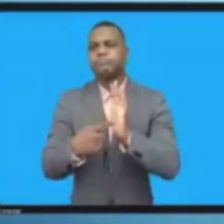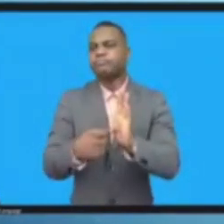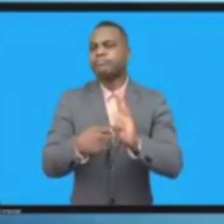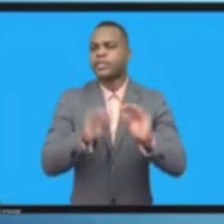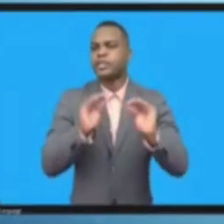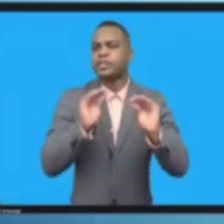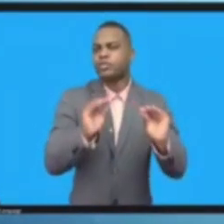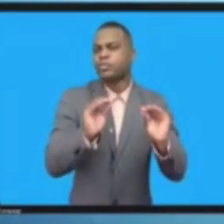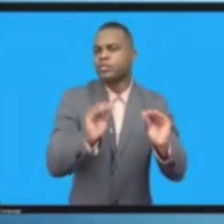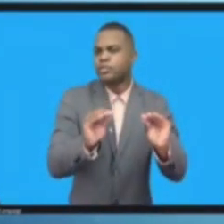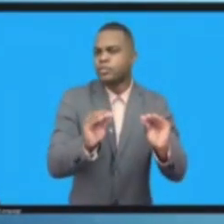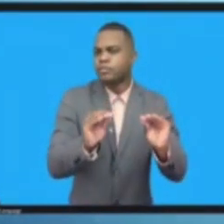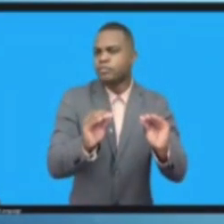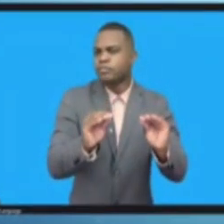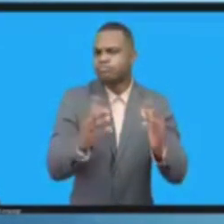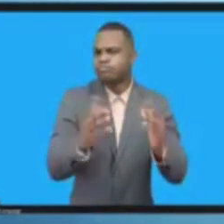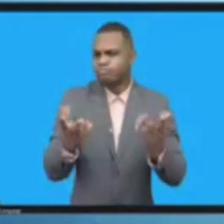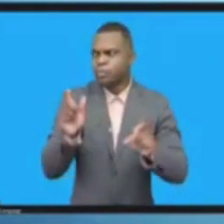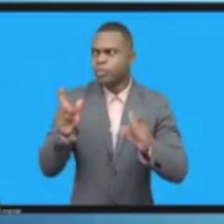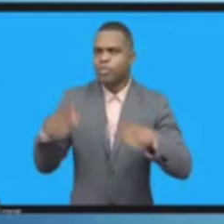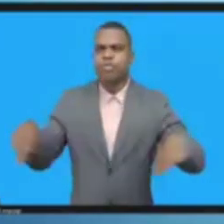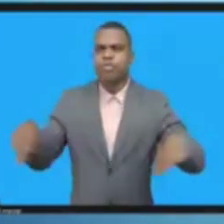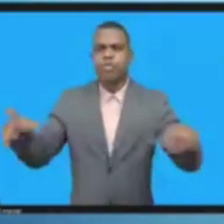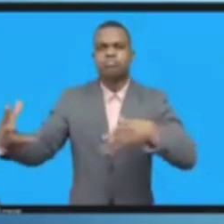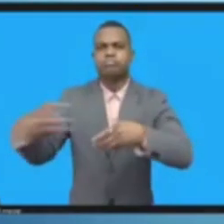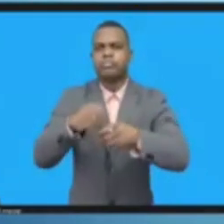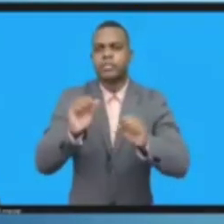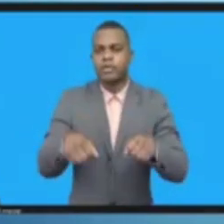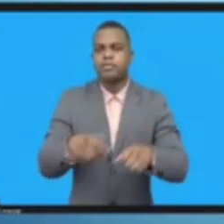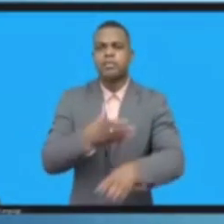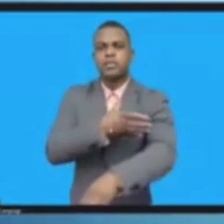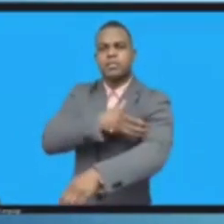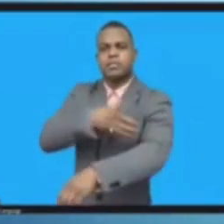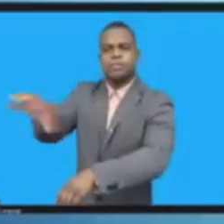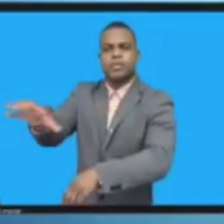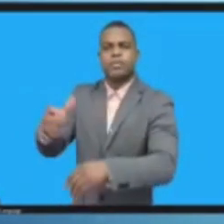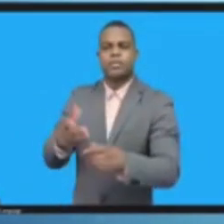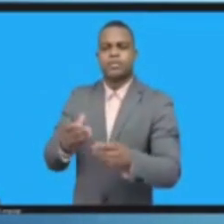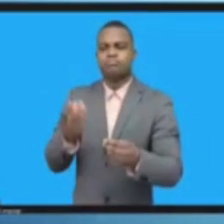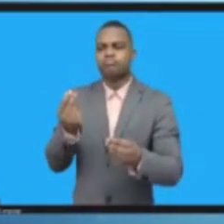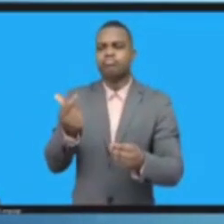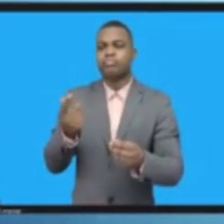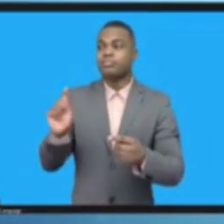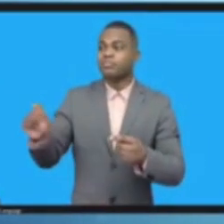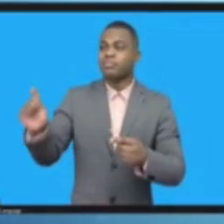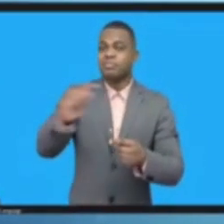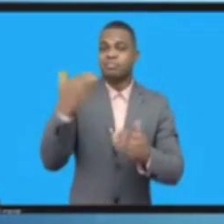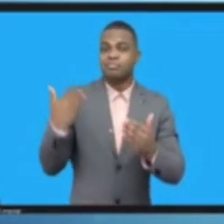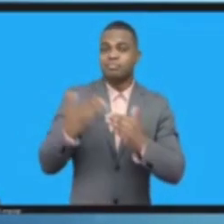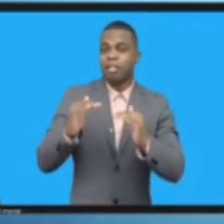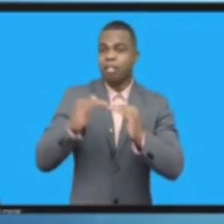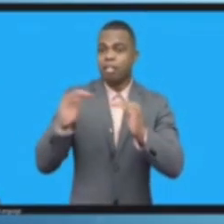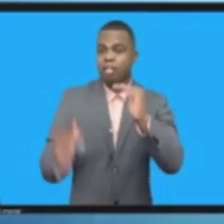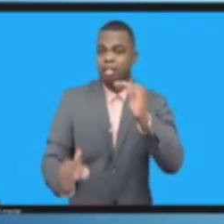plan économique et social. Nous pouvons veiller à ce que tout le monde partout ait accès aux soins de santé. Nous pouvons